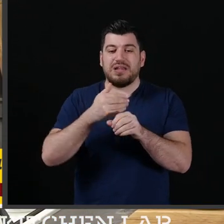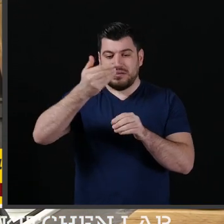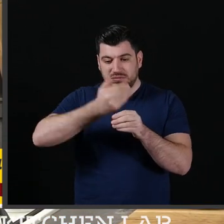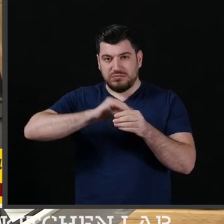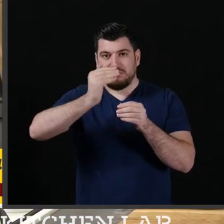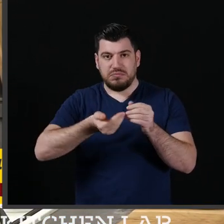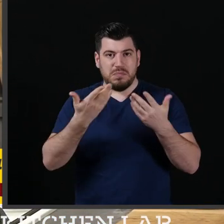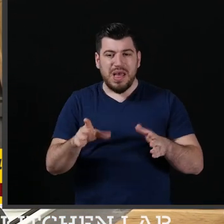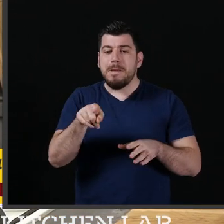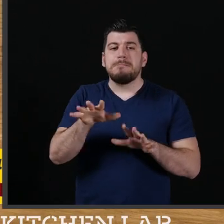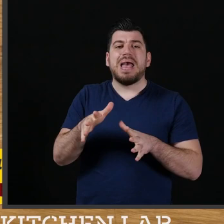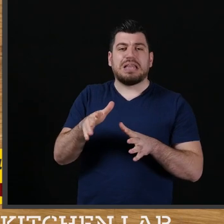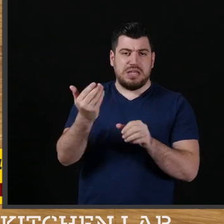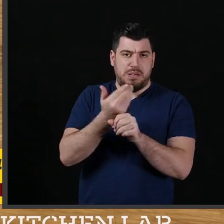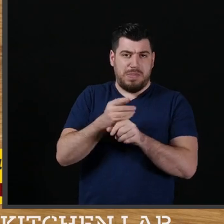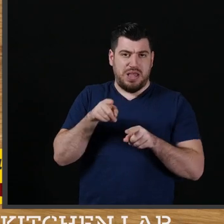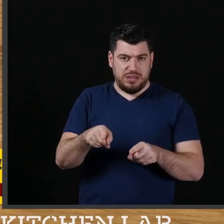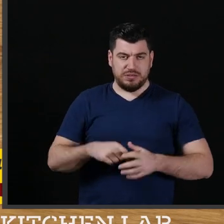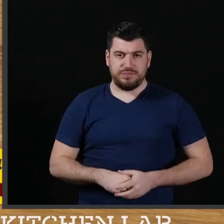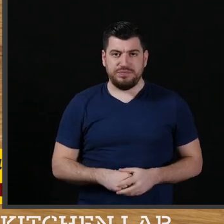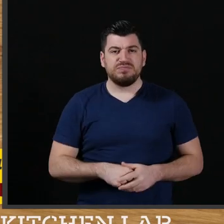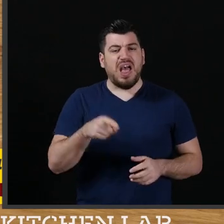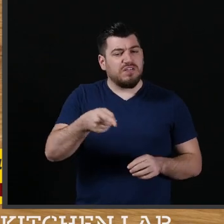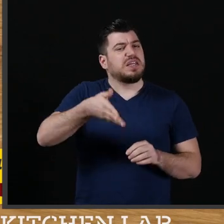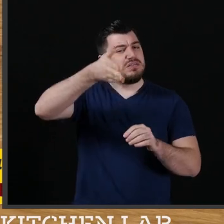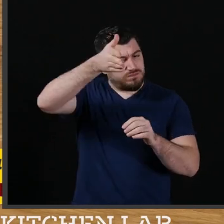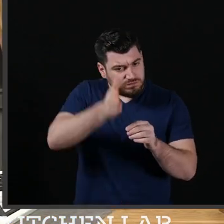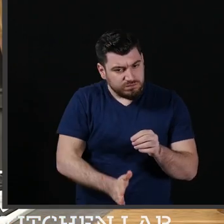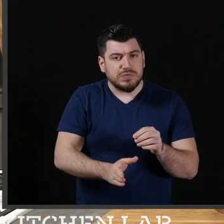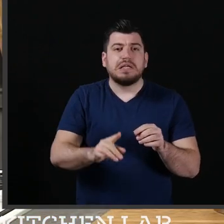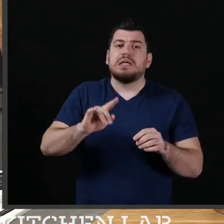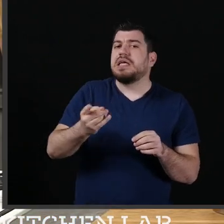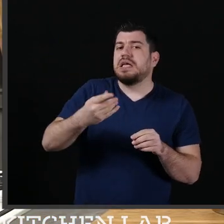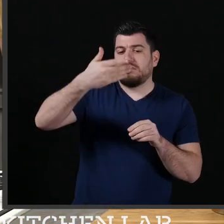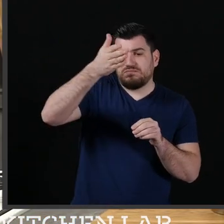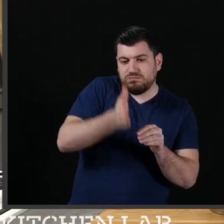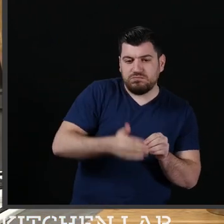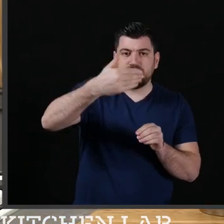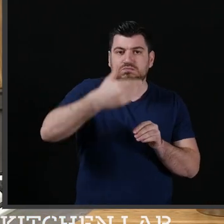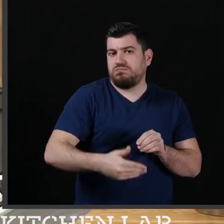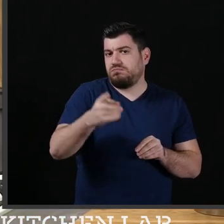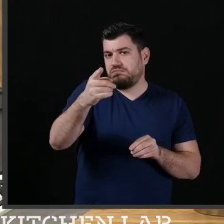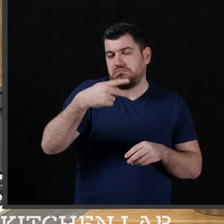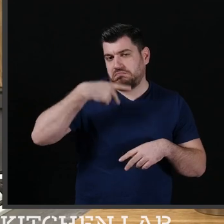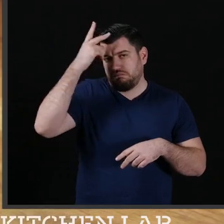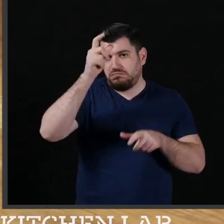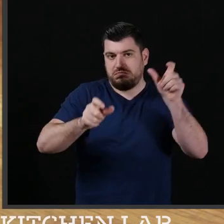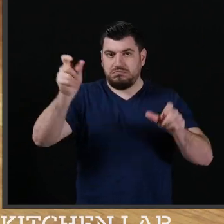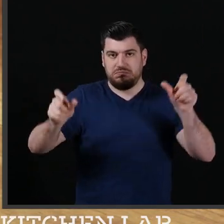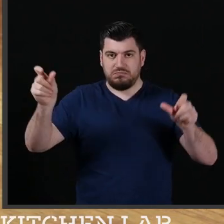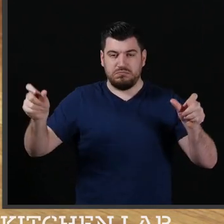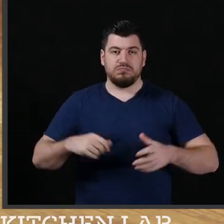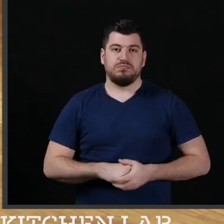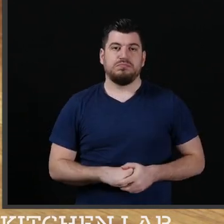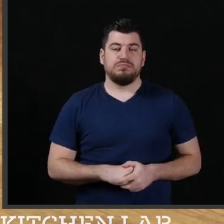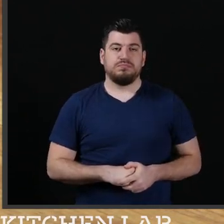δεν είναι πολύ μεγάλες. Οπότε αυτές μπορώ να τις κόψω στη μέση ή και στα 4 αναλόγως πόσο μεγάλες τις θέλω. Αυτή που είναι μεγαλούτσι και την κόψω στα